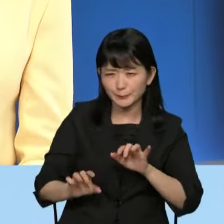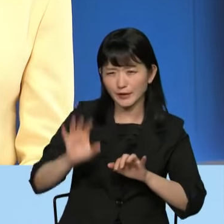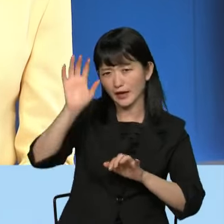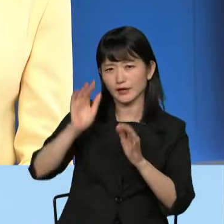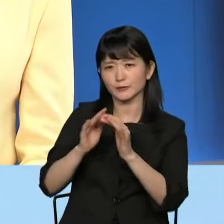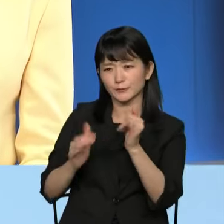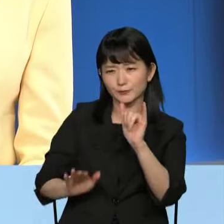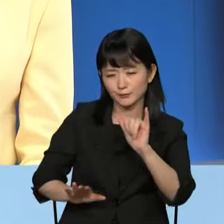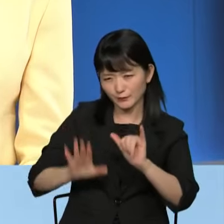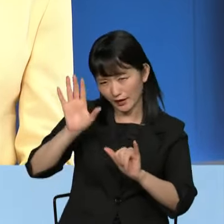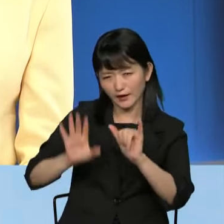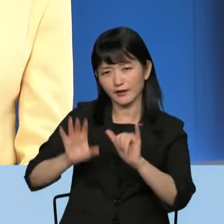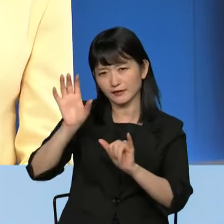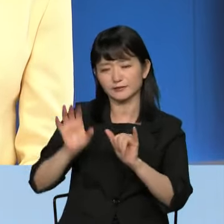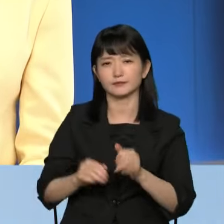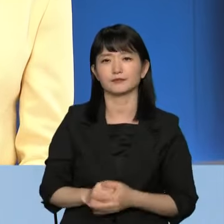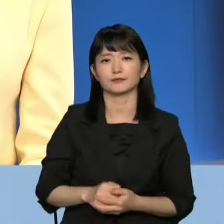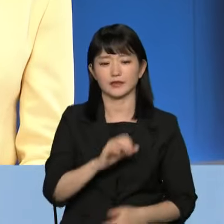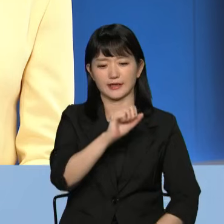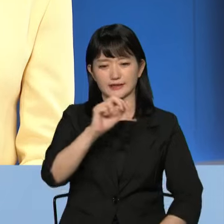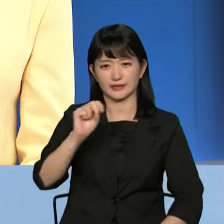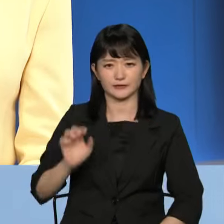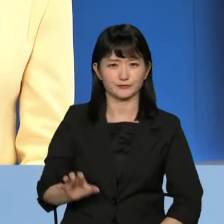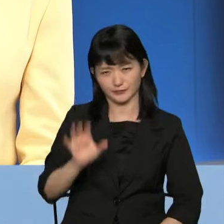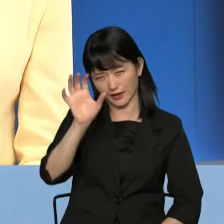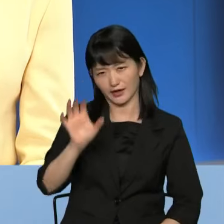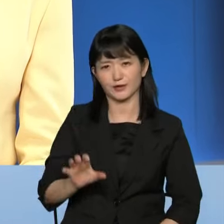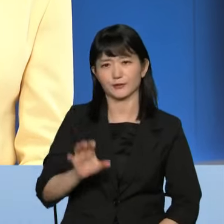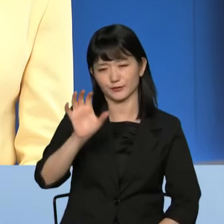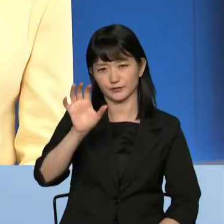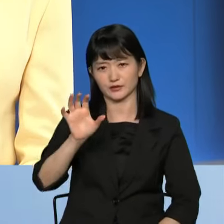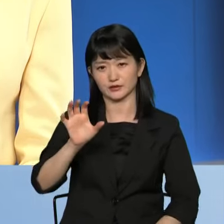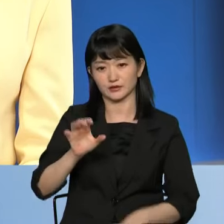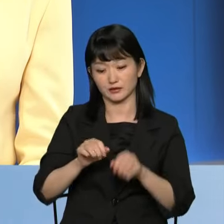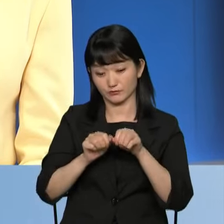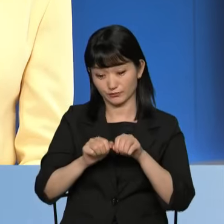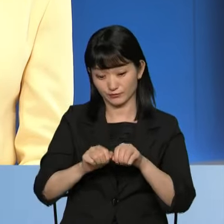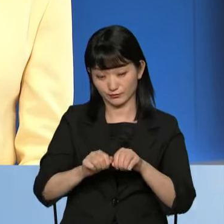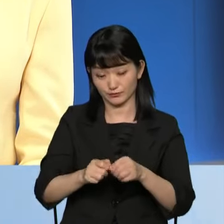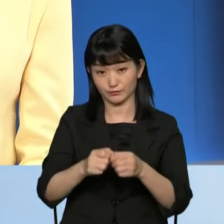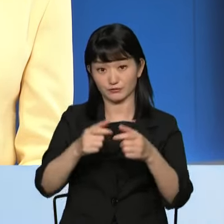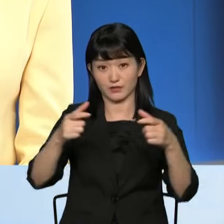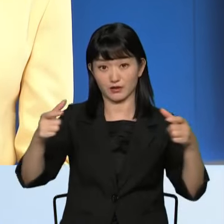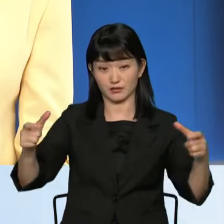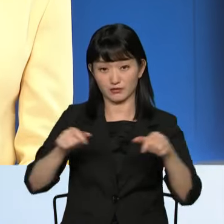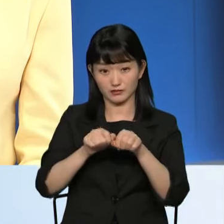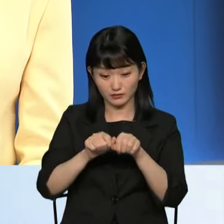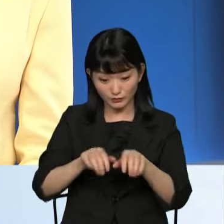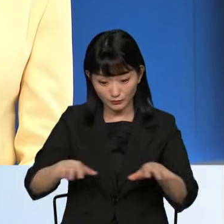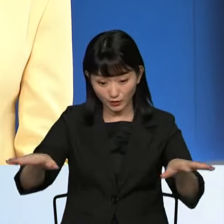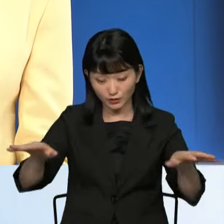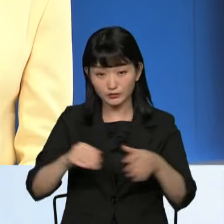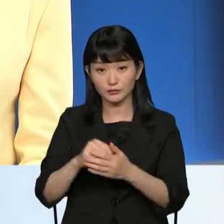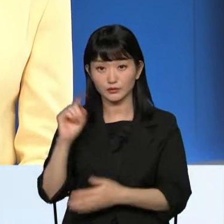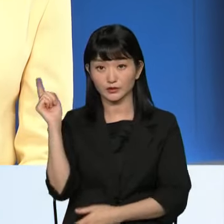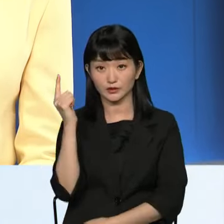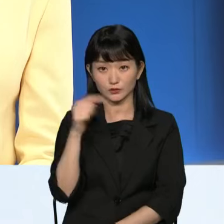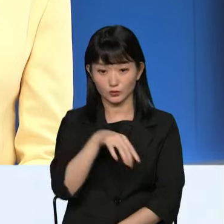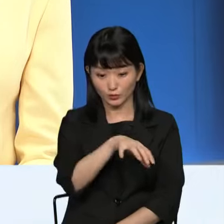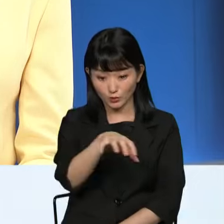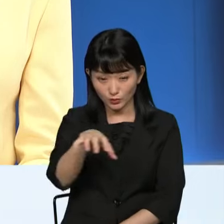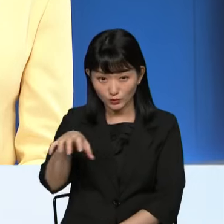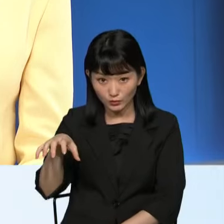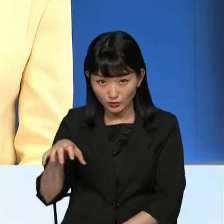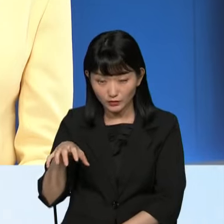올리고 또 뭐 이런 식으로 SNS를 활용하고 이런 것들이 전파를 통해서 야구장은 정말 이 다양하게